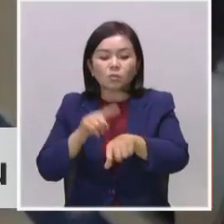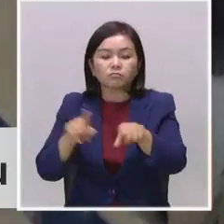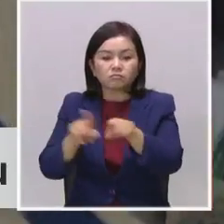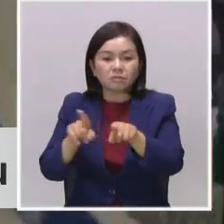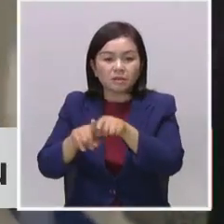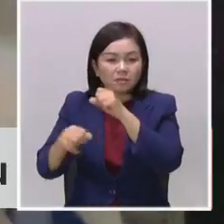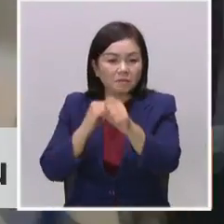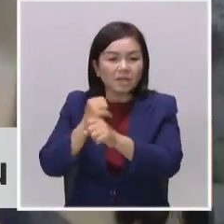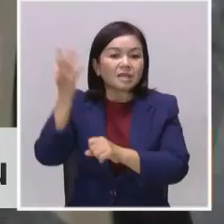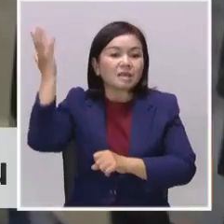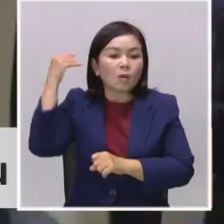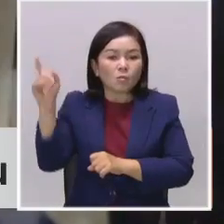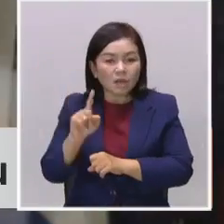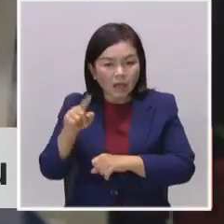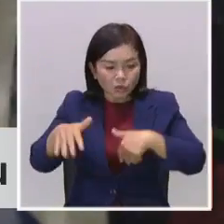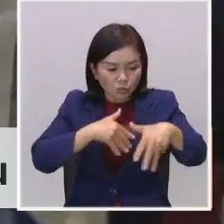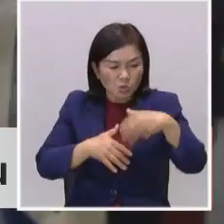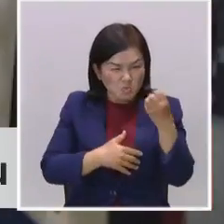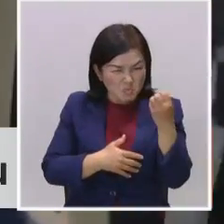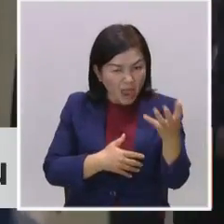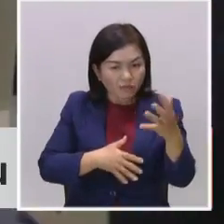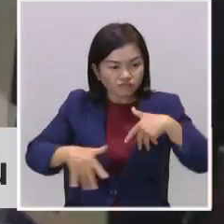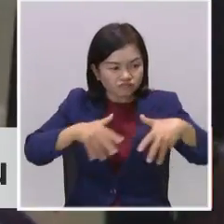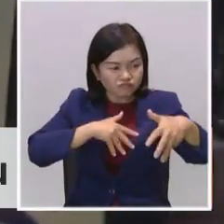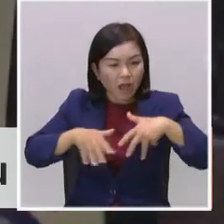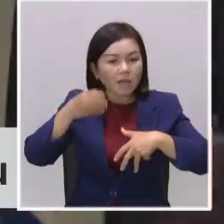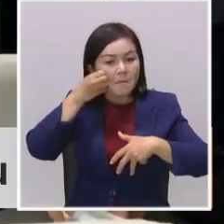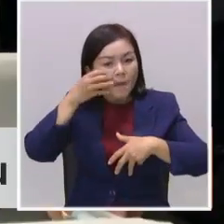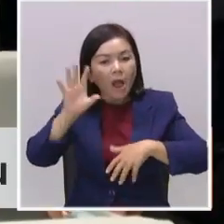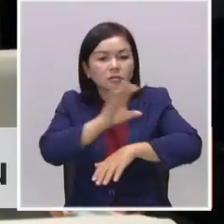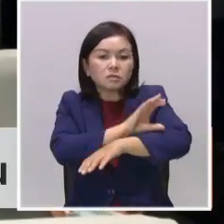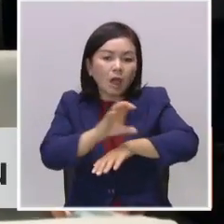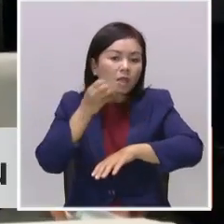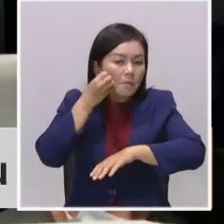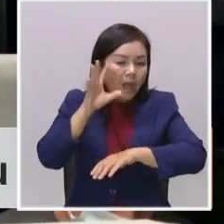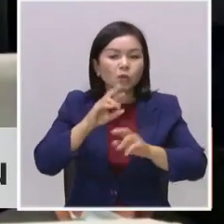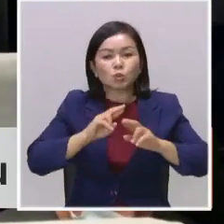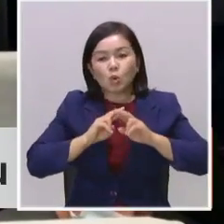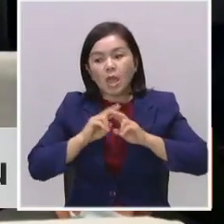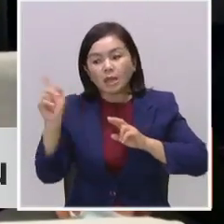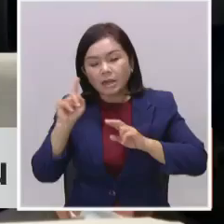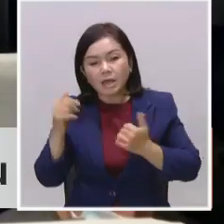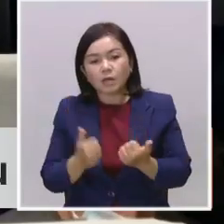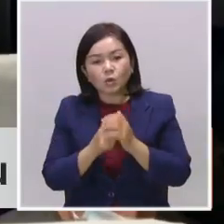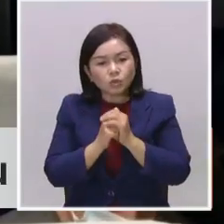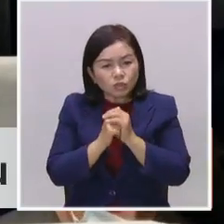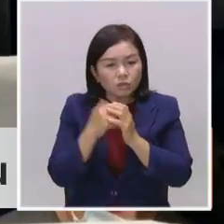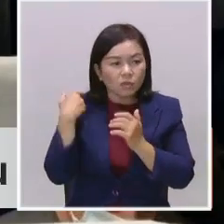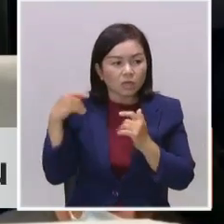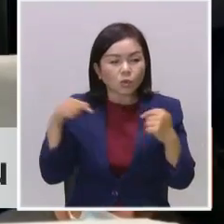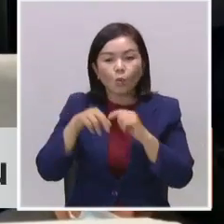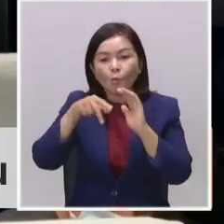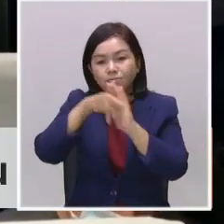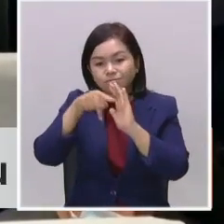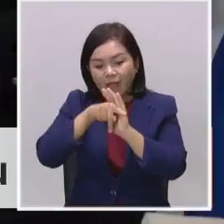ปีที่แล้วค่ะ มีประชาชนจำนวนมากนะครับเดินทางไปยังสถานีรถไฟกลางกรุงปักกิ่งและนครเซี่ยงไฮ้ในวันพฤหัสบ